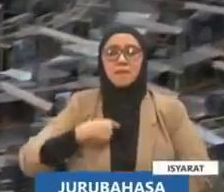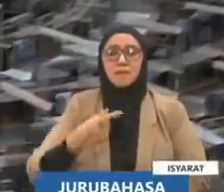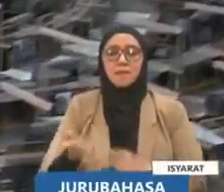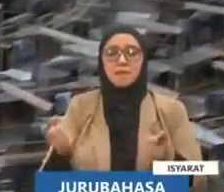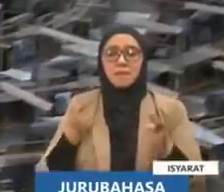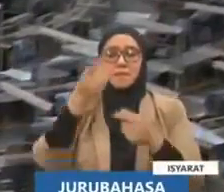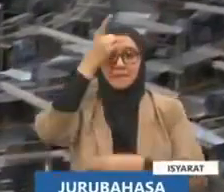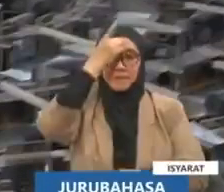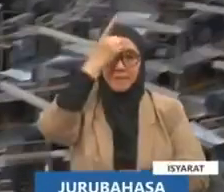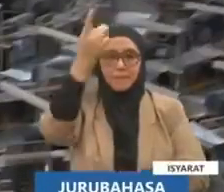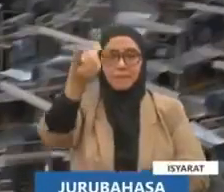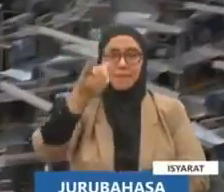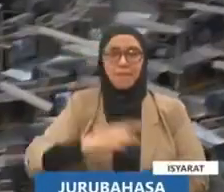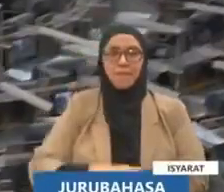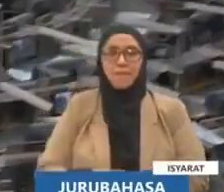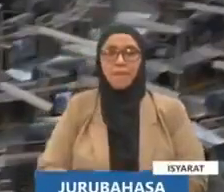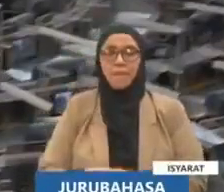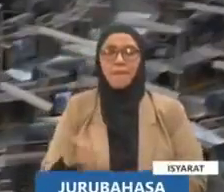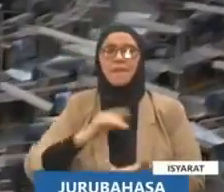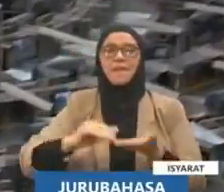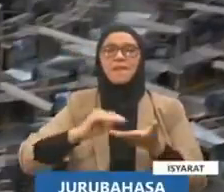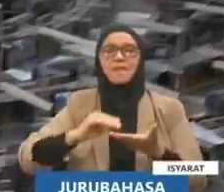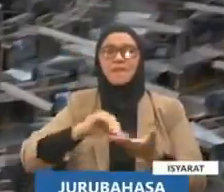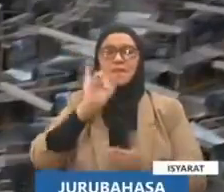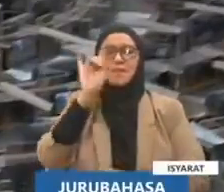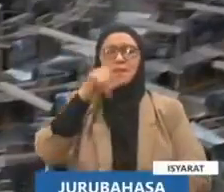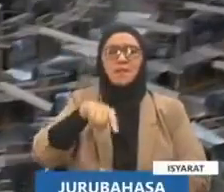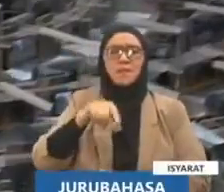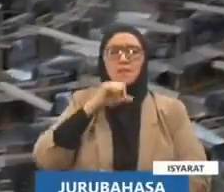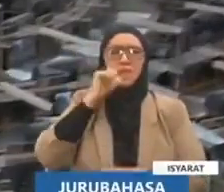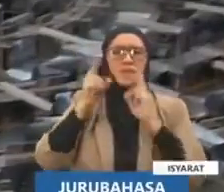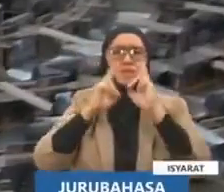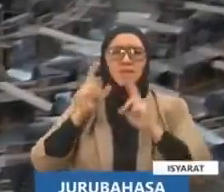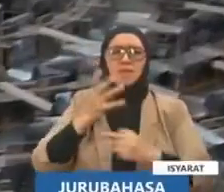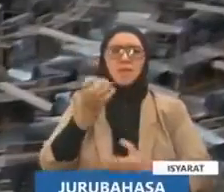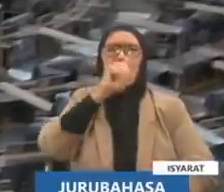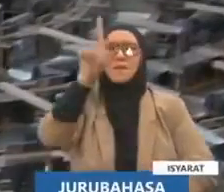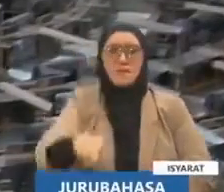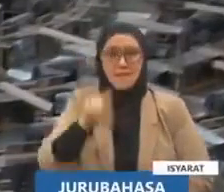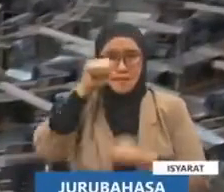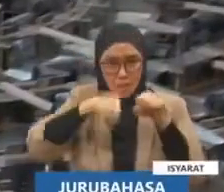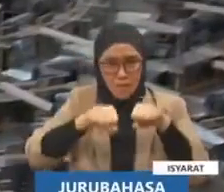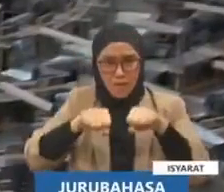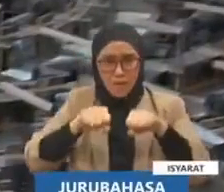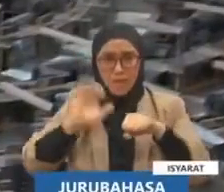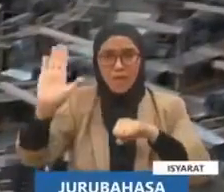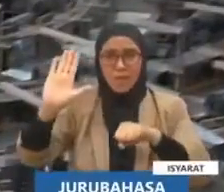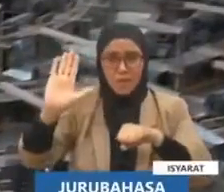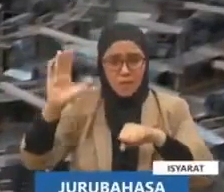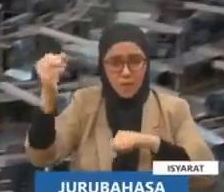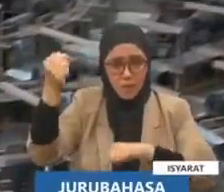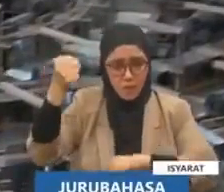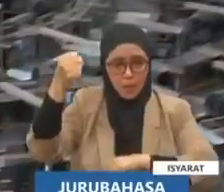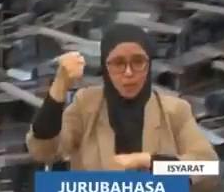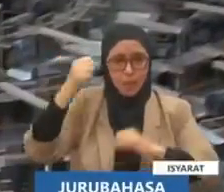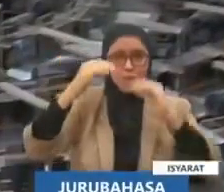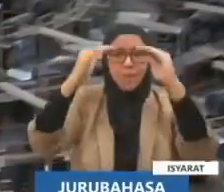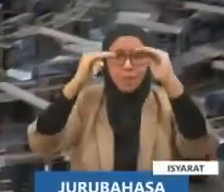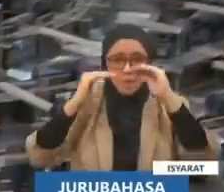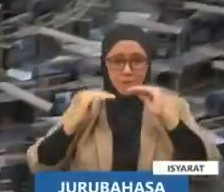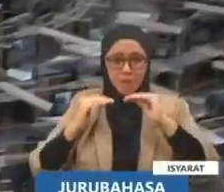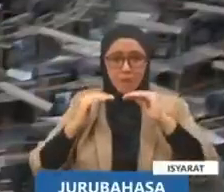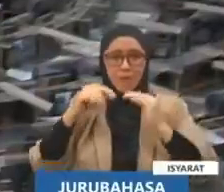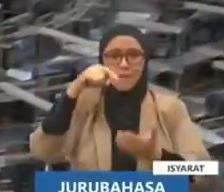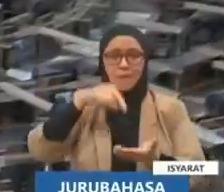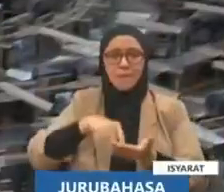kasih Datuk Ketua. Bukan nak mengucap. Nak bertanya saja boleh. Nah, pada Menteri Pengangkutan ini soalan-soalan